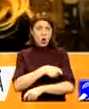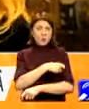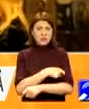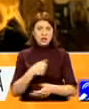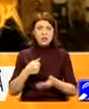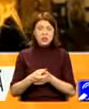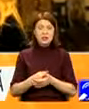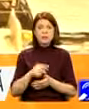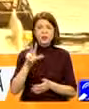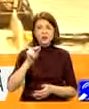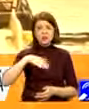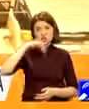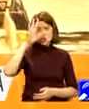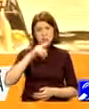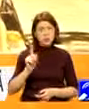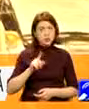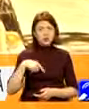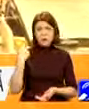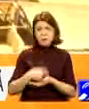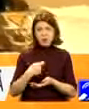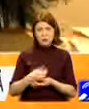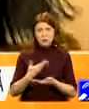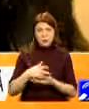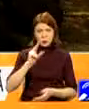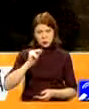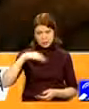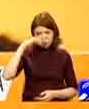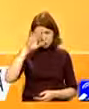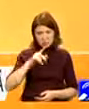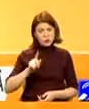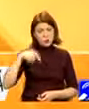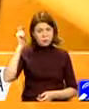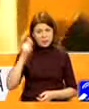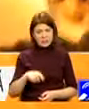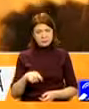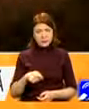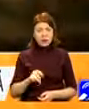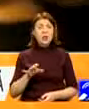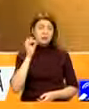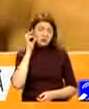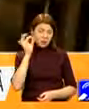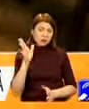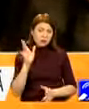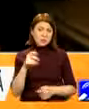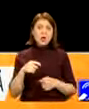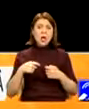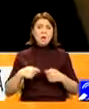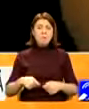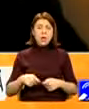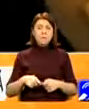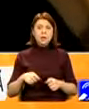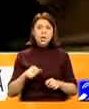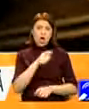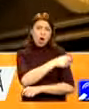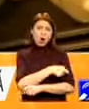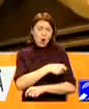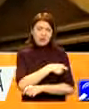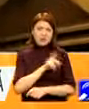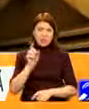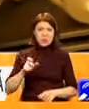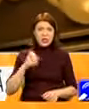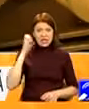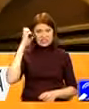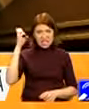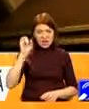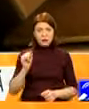timp de 30 de zile și de asemenea să nu fie plătite pentru această perioadă. Sunt sancțiuni la care se gândesc membrii Comisiei de Regulament din Senat, cei care